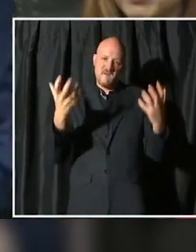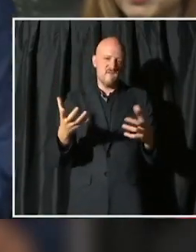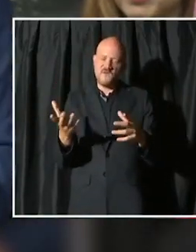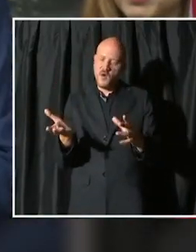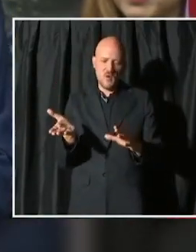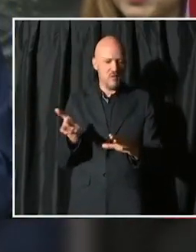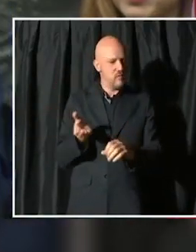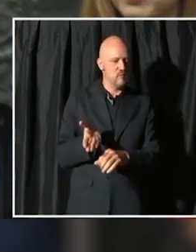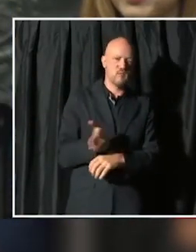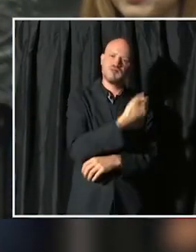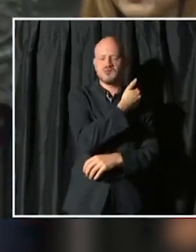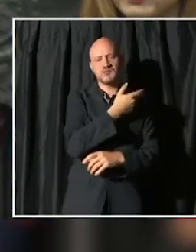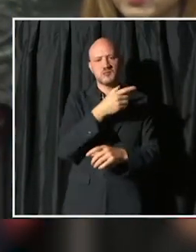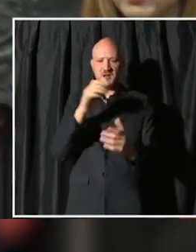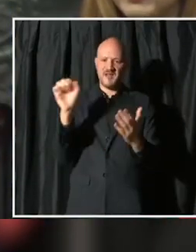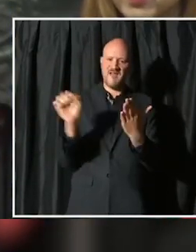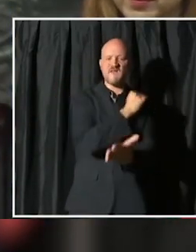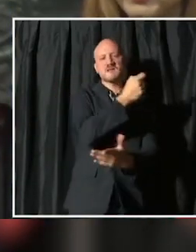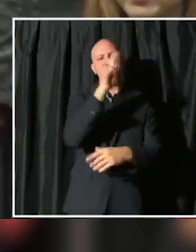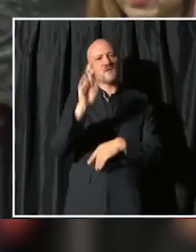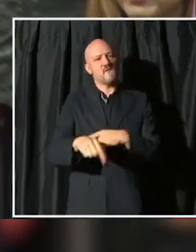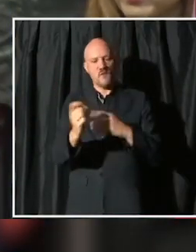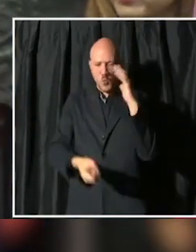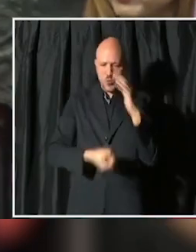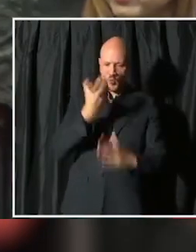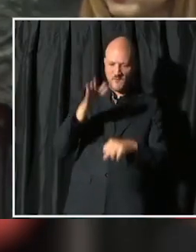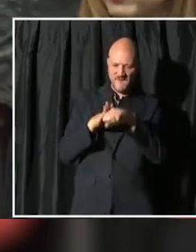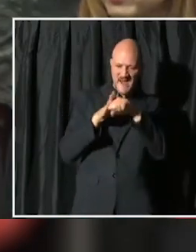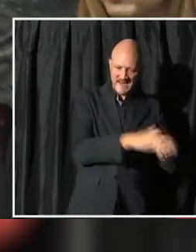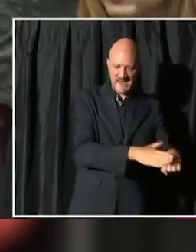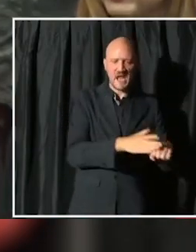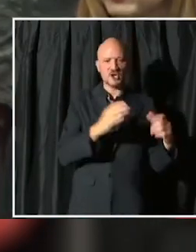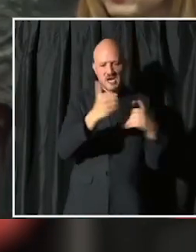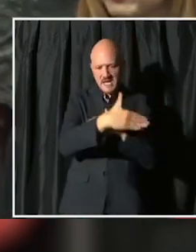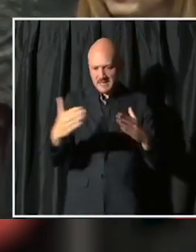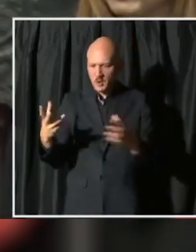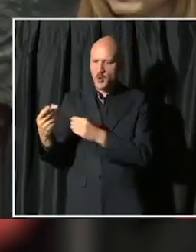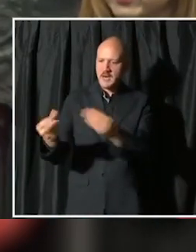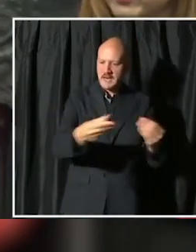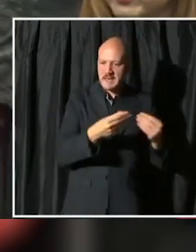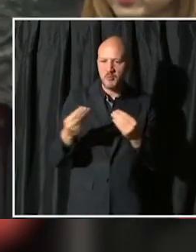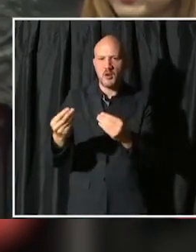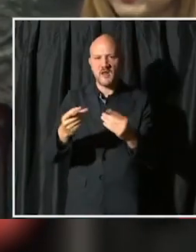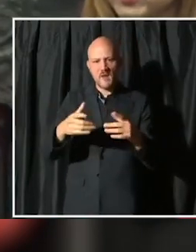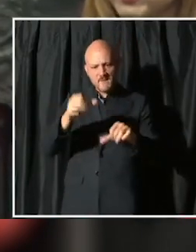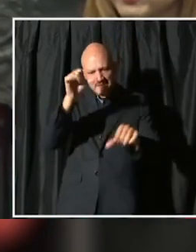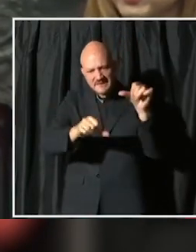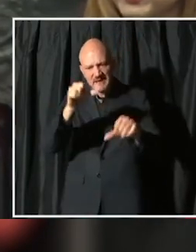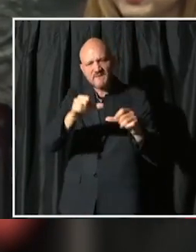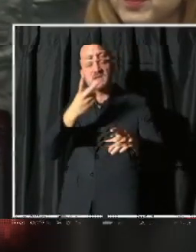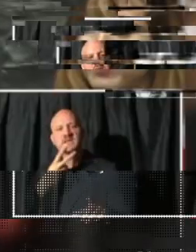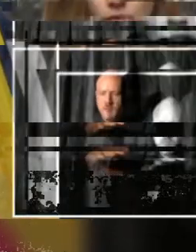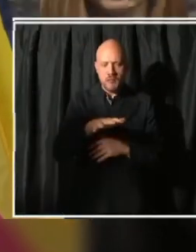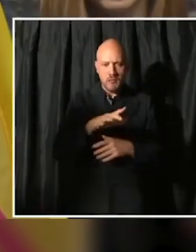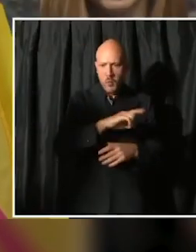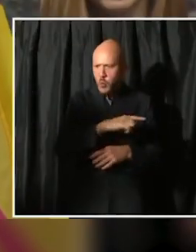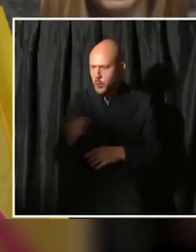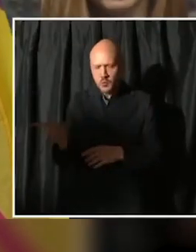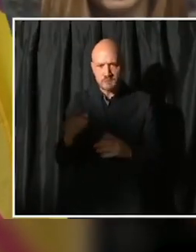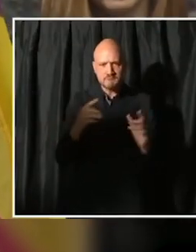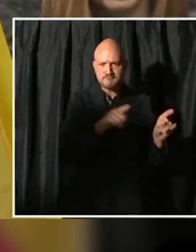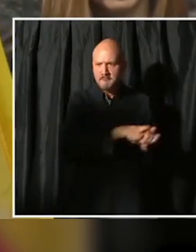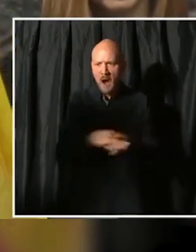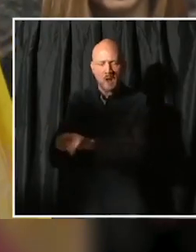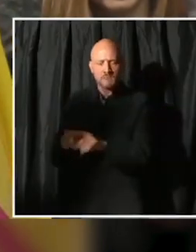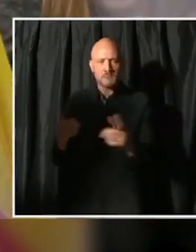des attentes du monde du travail et de la création des catégories populaires et des défis de civilisation à relever. Les métiers les